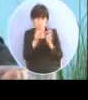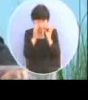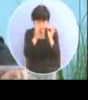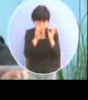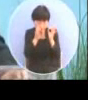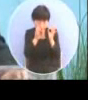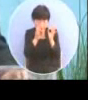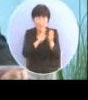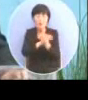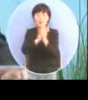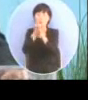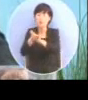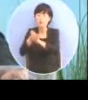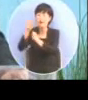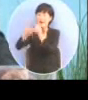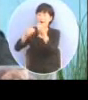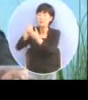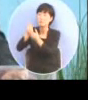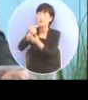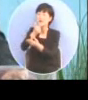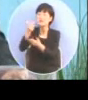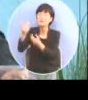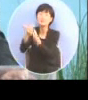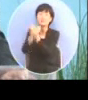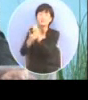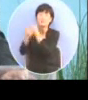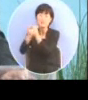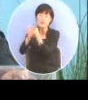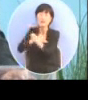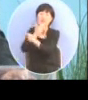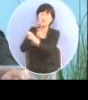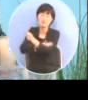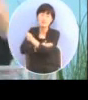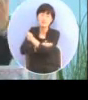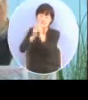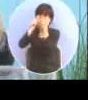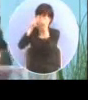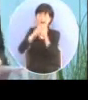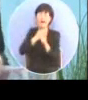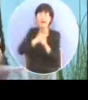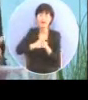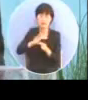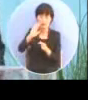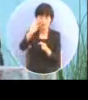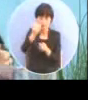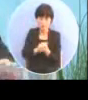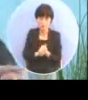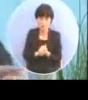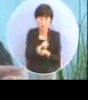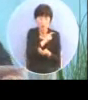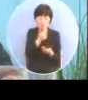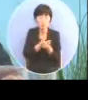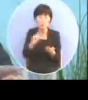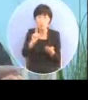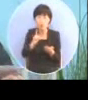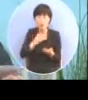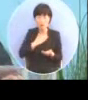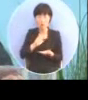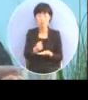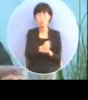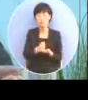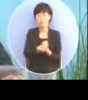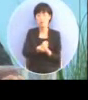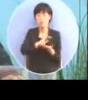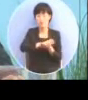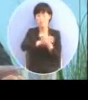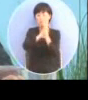Tôi là người liên tục tranh chiến giành giật những phần thắng ở cho mình, nhưng bây giờ trở thành người biết được quyền phép của Đức Chúa Trời. Nói một cách khác là vận mệnh của tôi đã